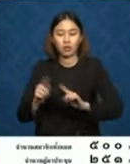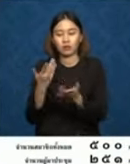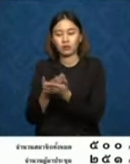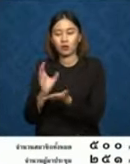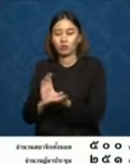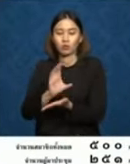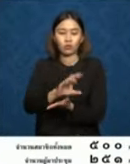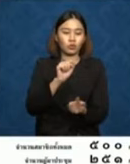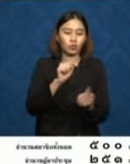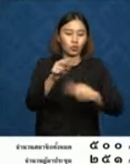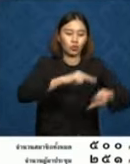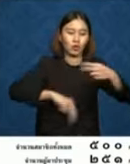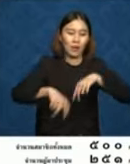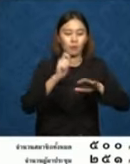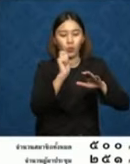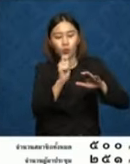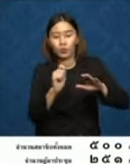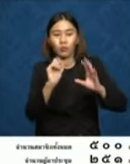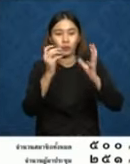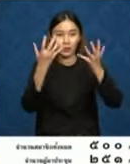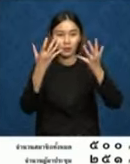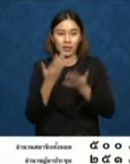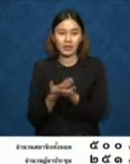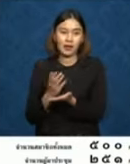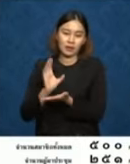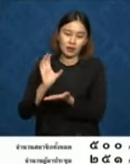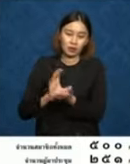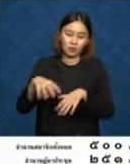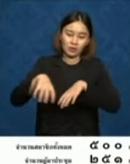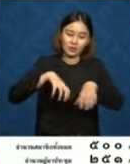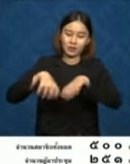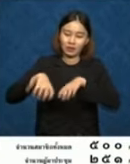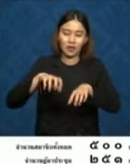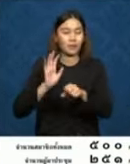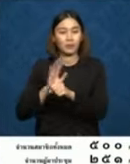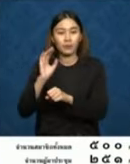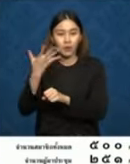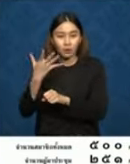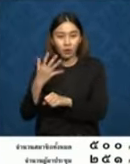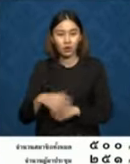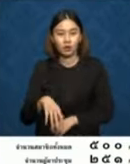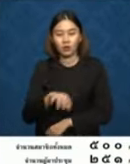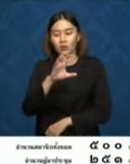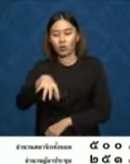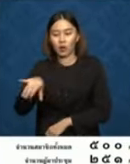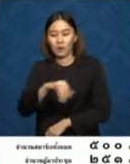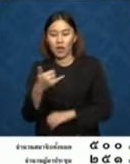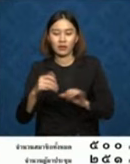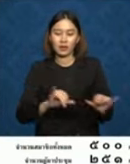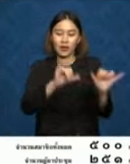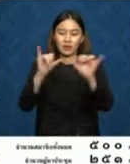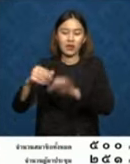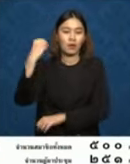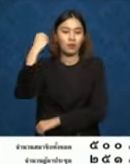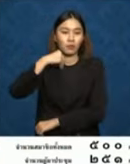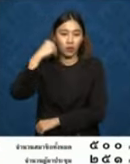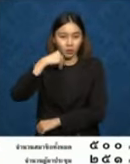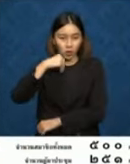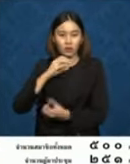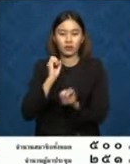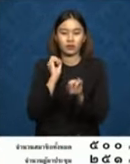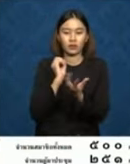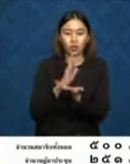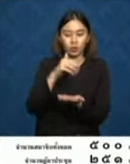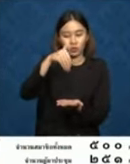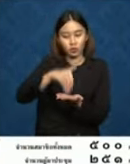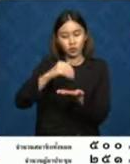บประมาณในการซ่อมแซมอาคารสถานที่ไม่มีงบประมาณในการบริหารที่เพียงพอและบางแห่งครับต้องย้ายสถานที่บ่อยครั้งทำให้ศูนย์